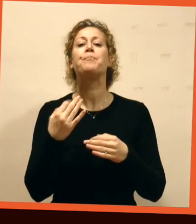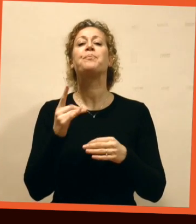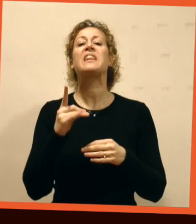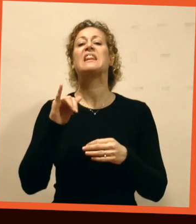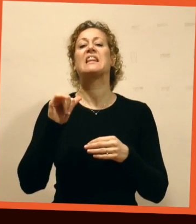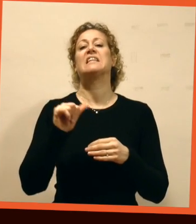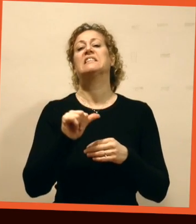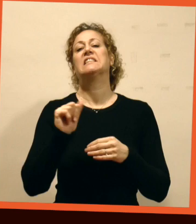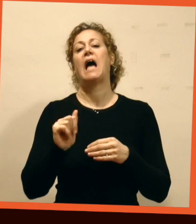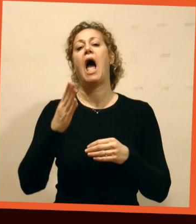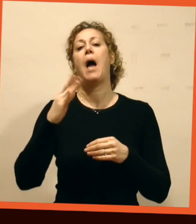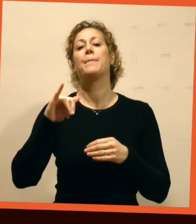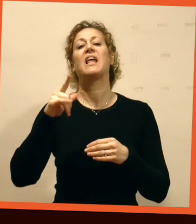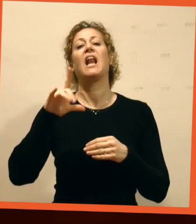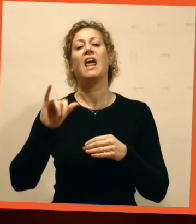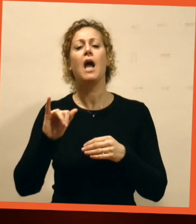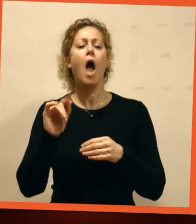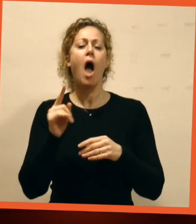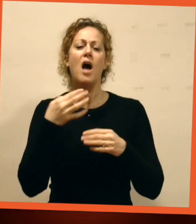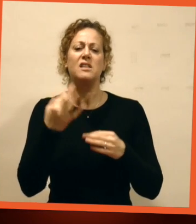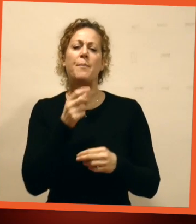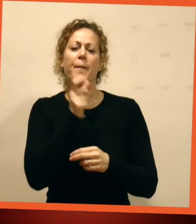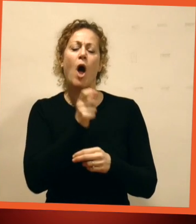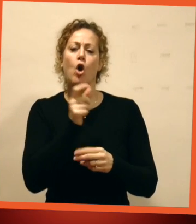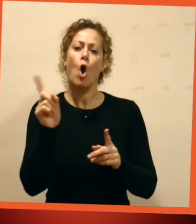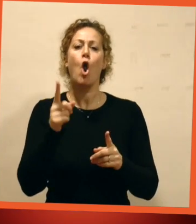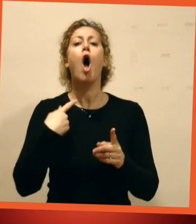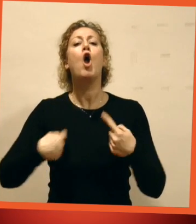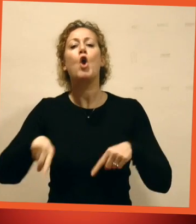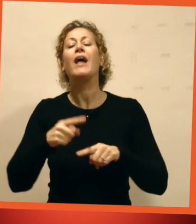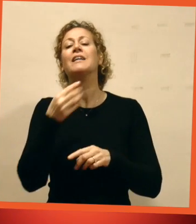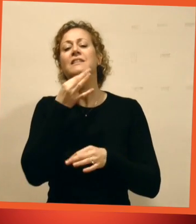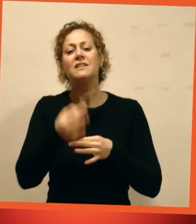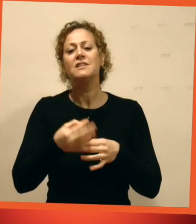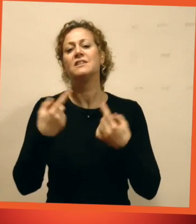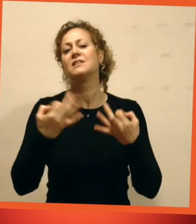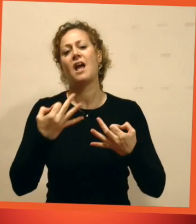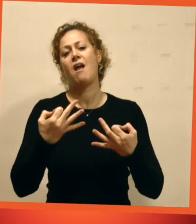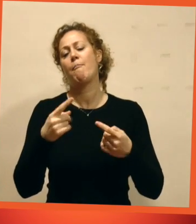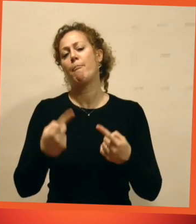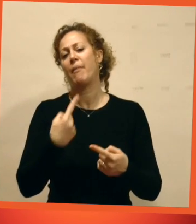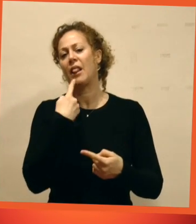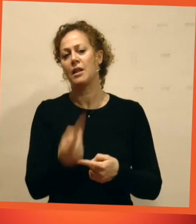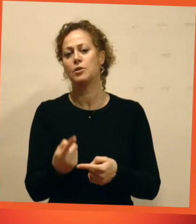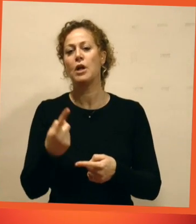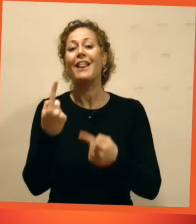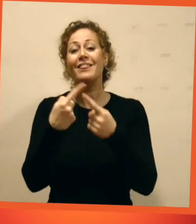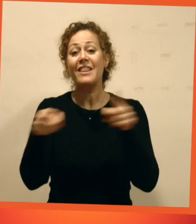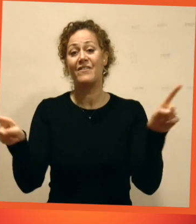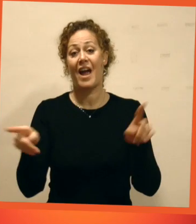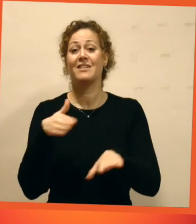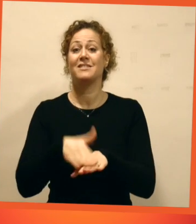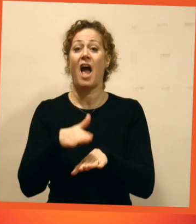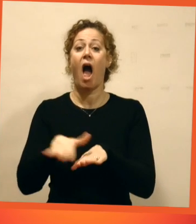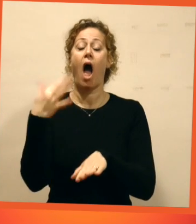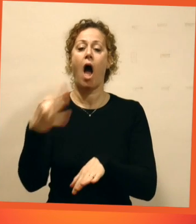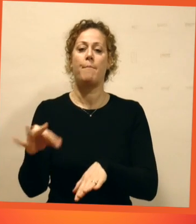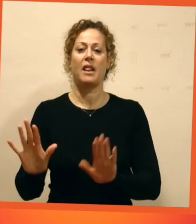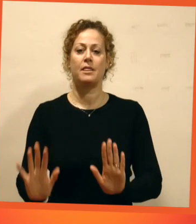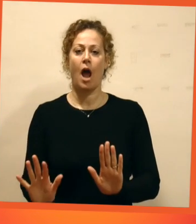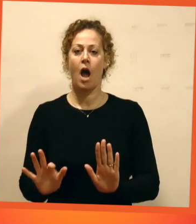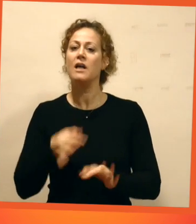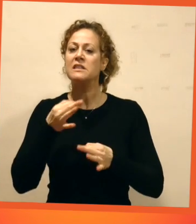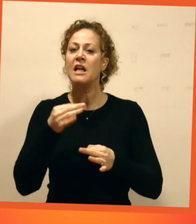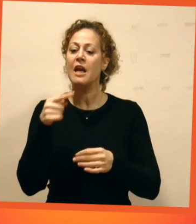noi è proprio diversa abilità. Andiamo a cercare quelle abilità che quella persona ha potenziato proprio perché